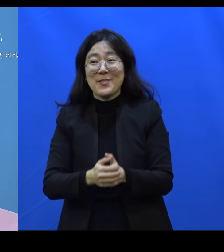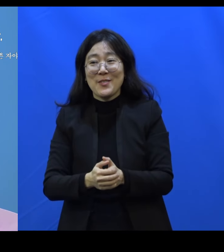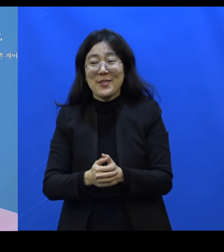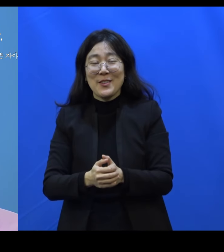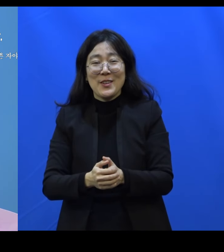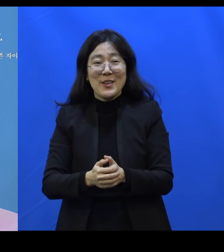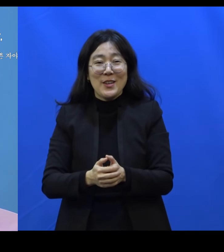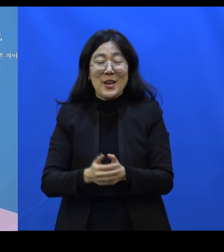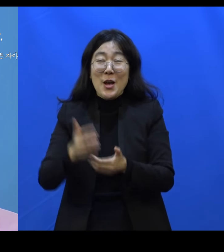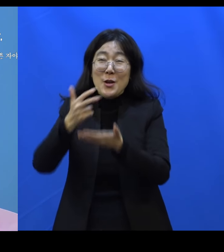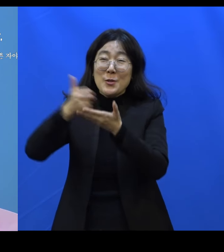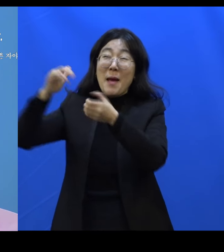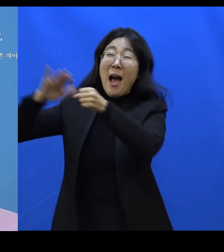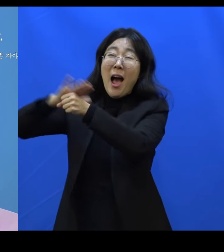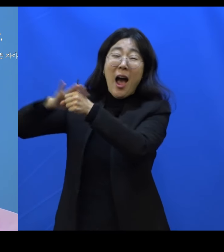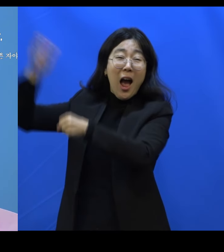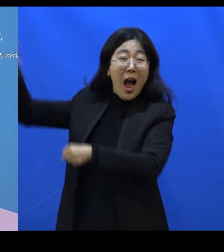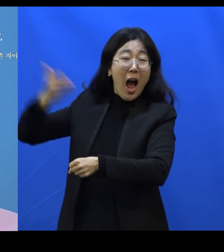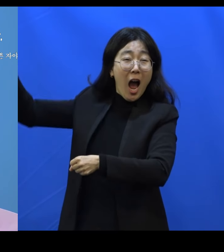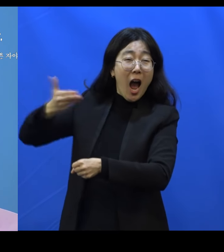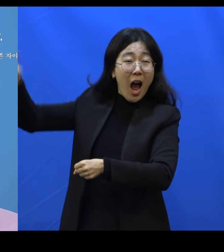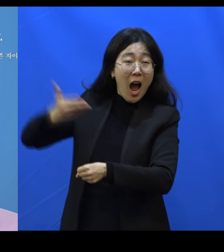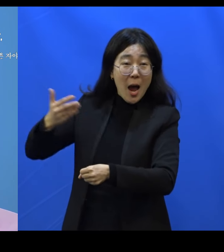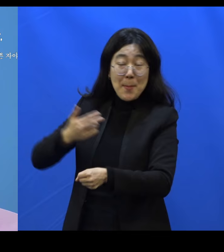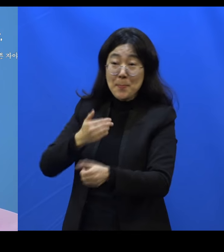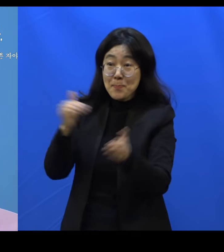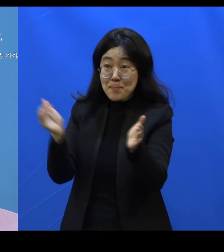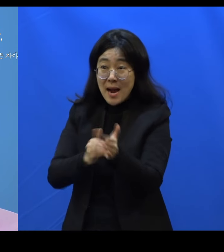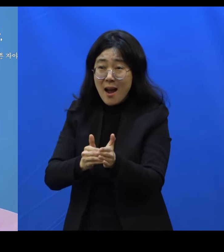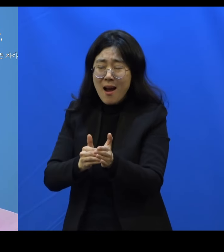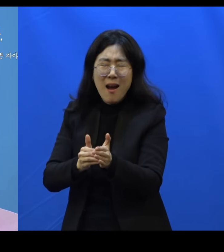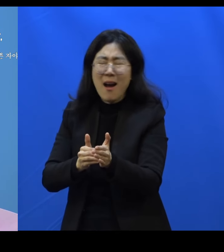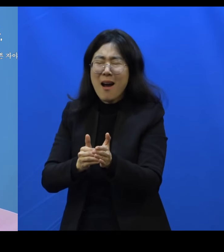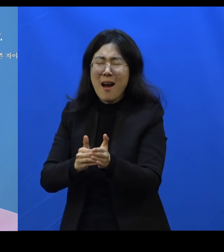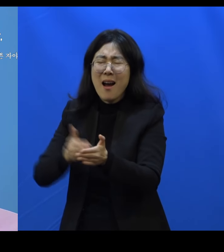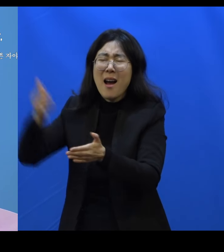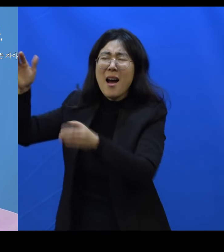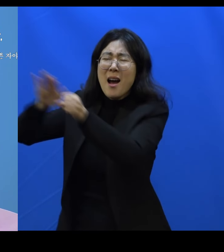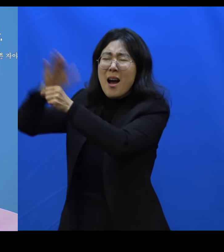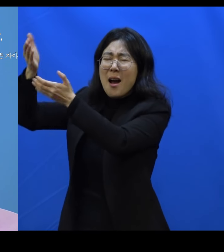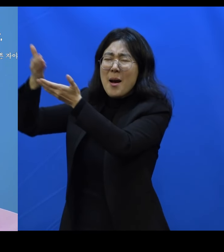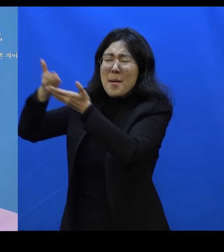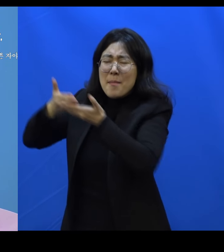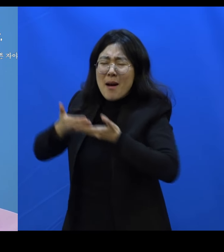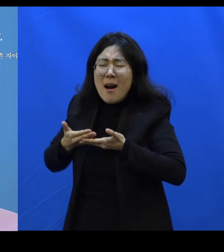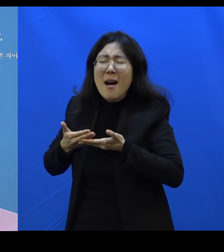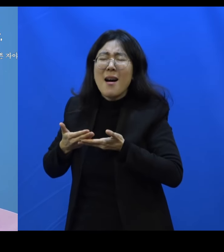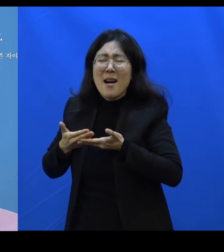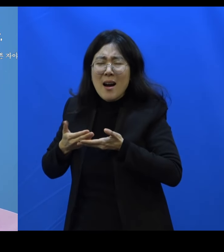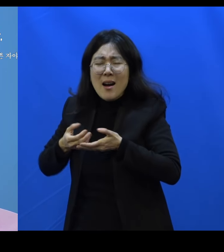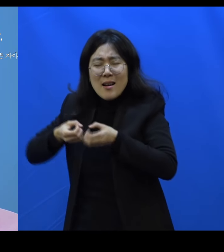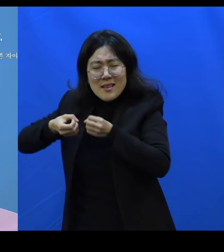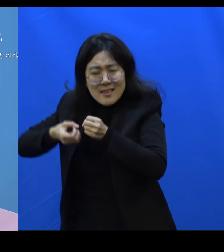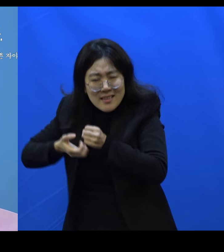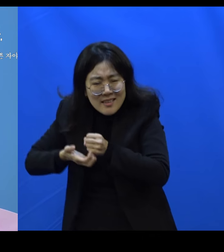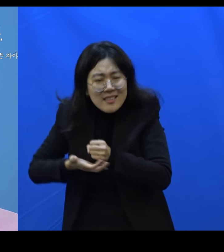주님의 사랑을 받는 자로만 끝나는 게 아니라 사랑을 받은 자로 그 사랑을